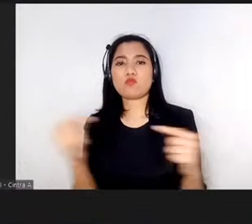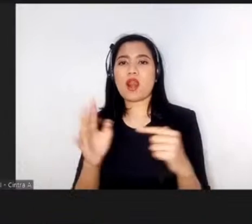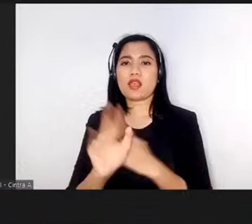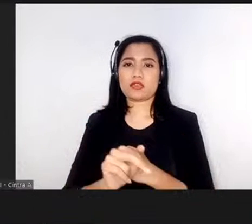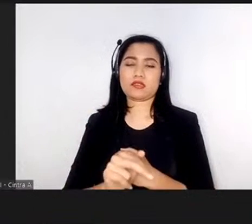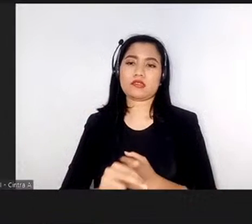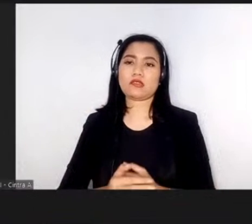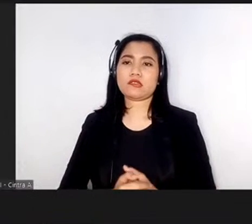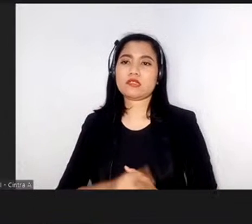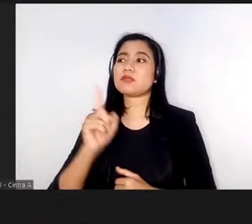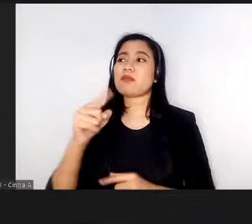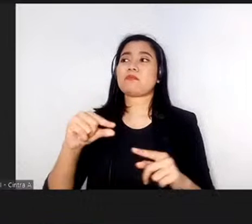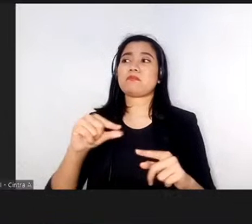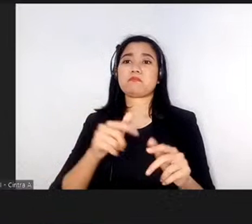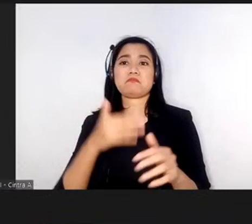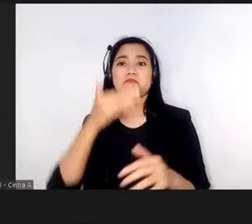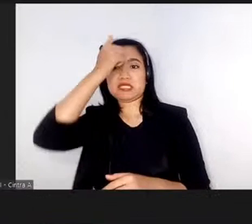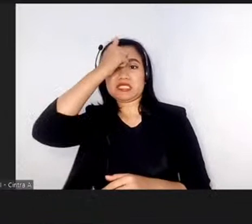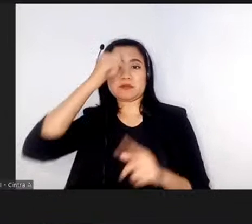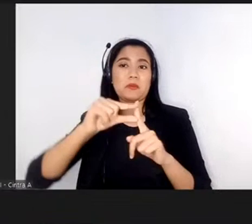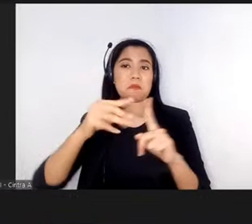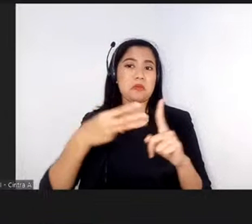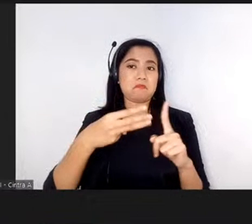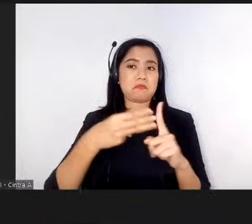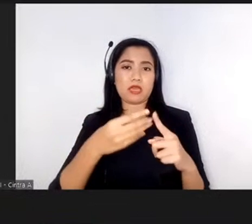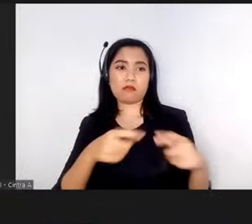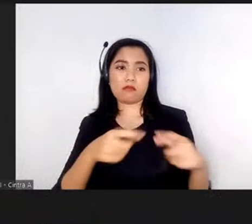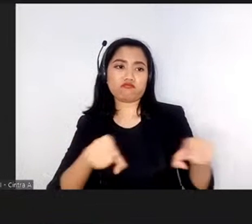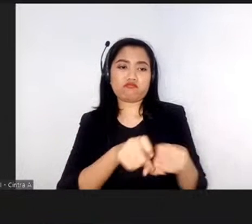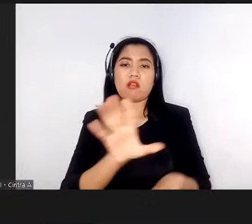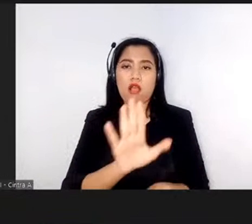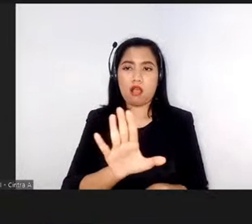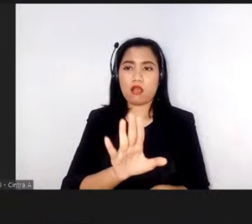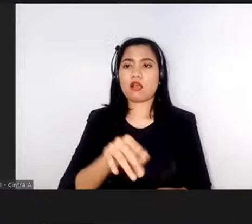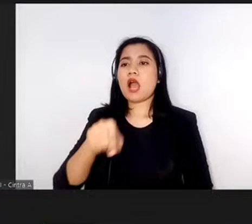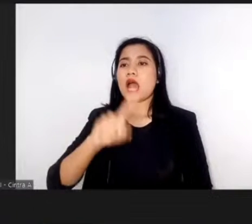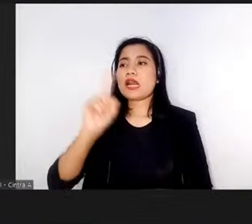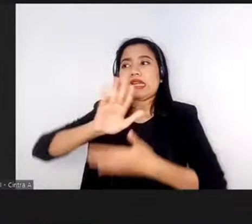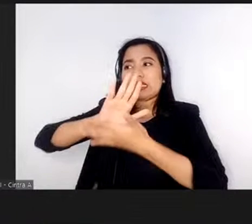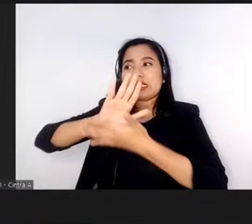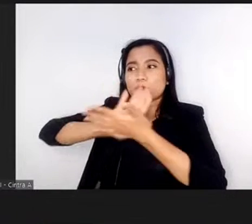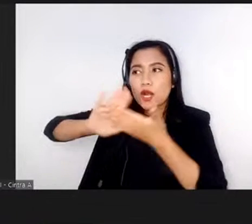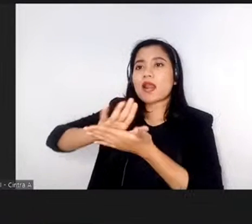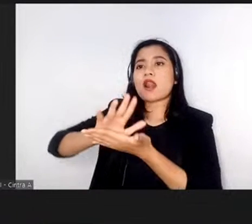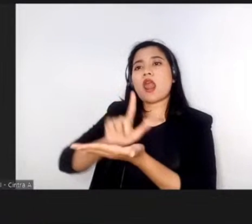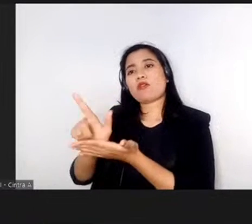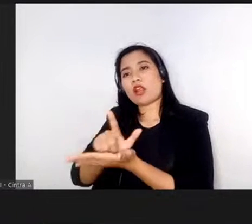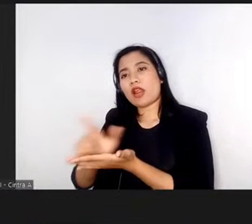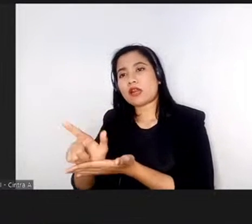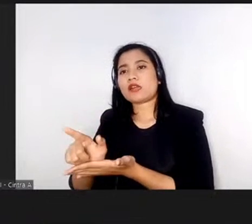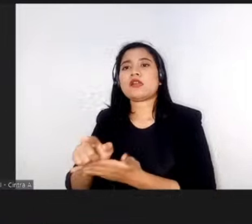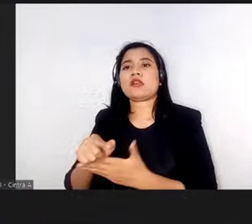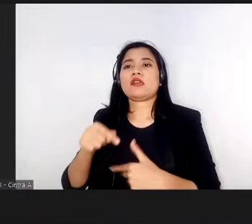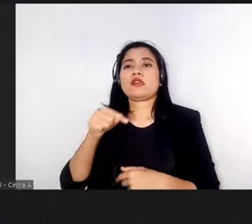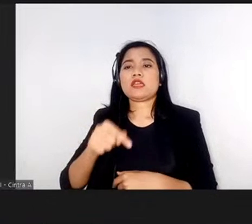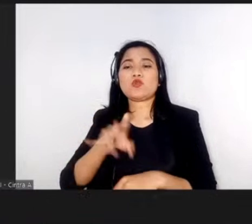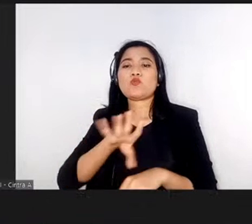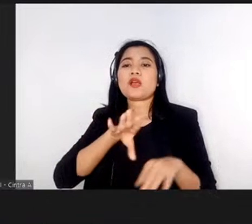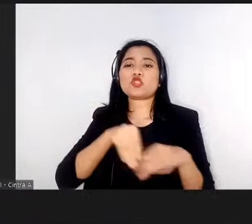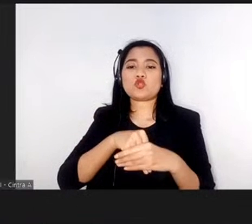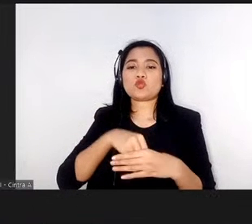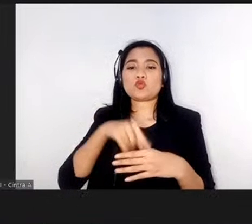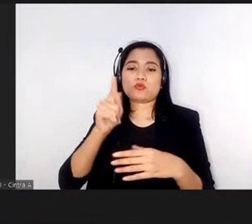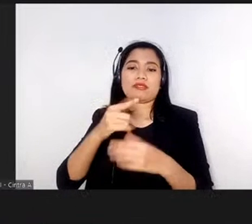PBB lalu yang keempat adalah komunikasi pelaporan transparansi ini merupakan bagian dari eh siklus du diligence